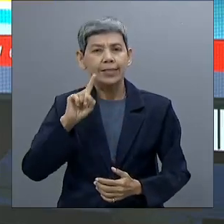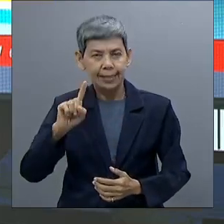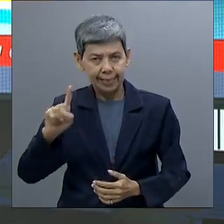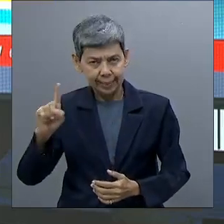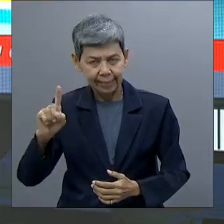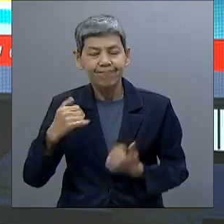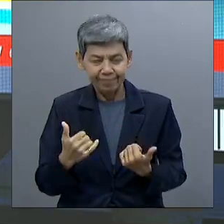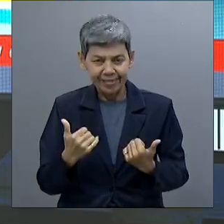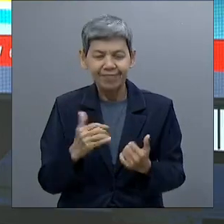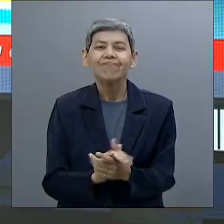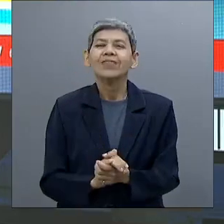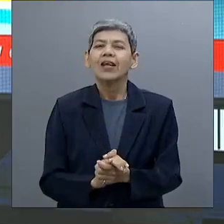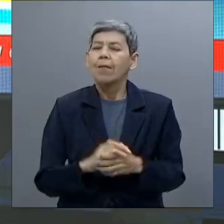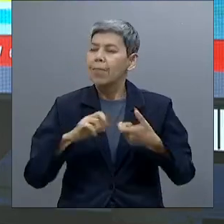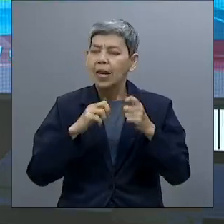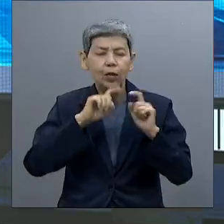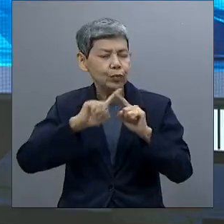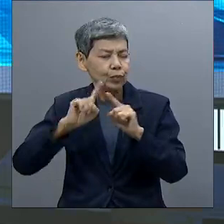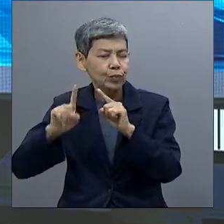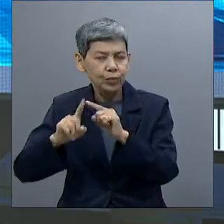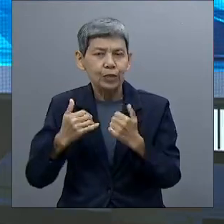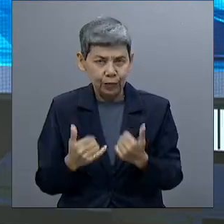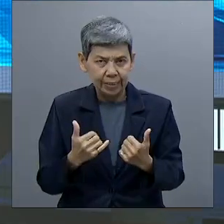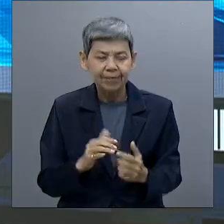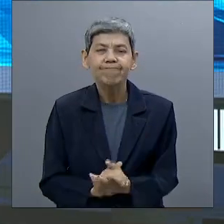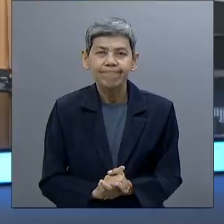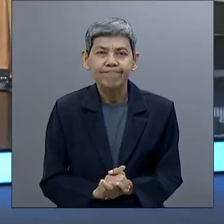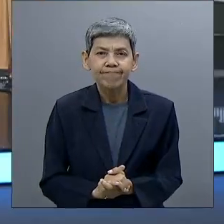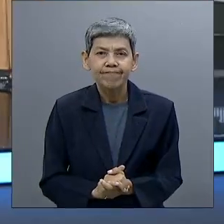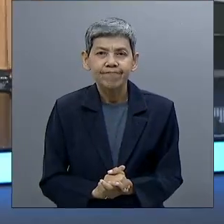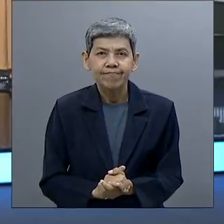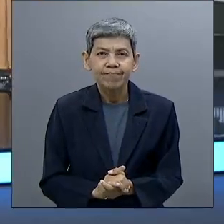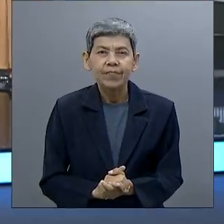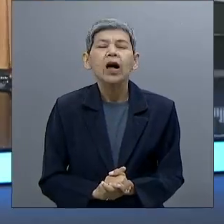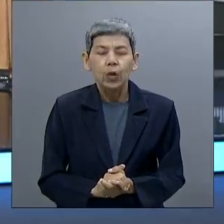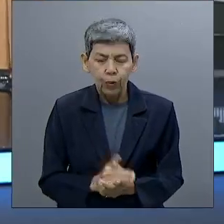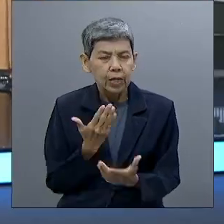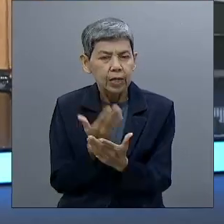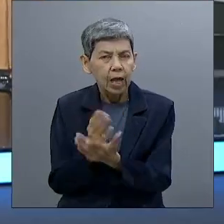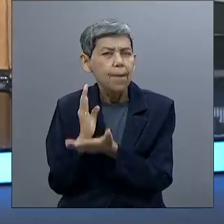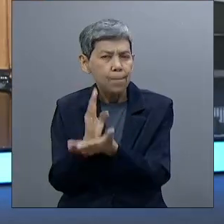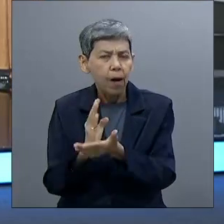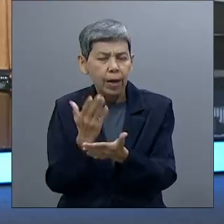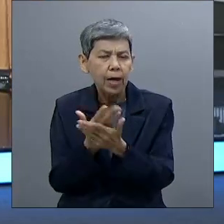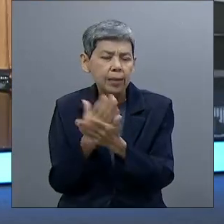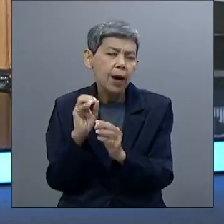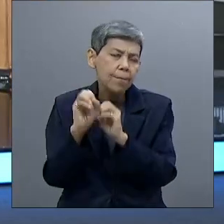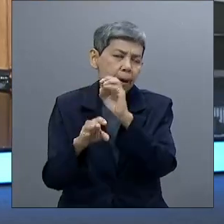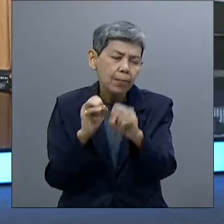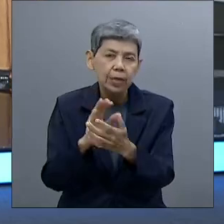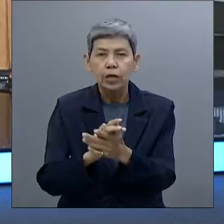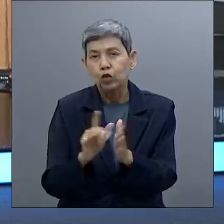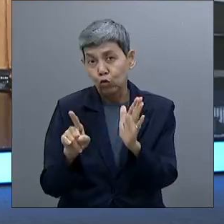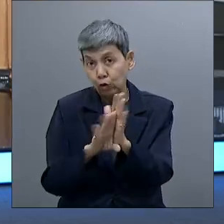027902111และนี่คือทั้งหมดของร้องทุกข์ลงป้ายนี้วันนี้ค่ะพี่ต๊อบพี่ยุ้ยค่ะ ครับก็ยังคงโอนเงินกันมาช่วยเหลือและสนับสนุนกันได้จนถึงวันที่4